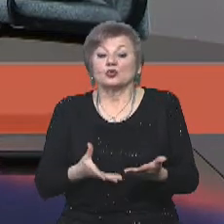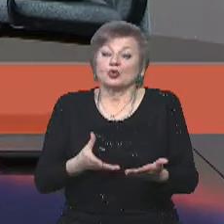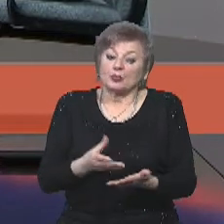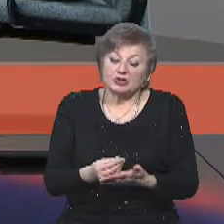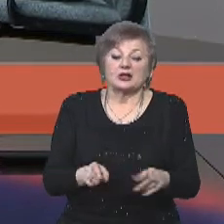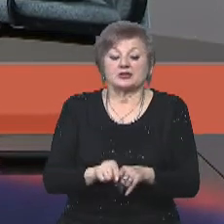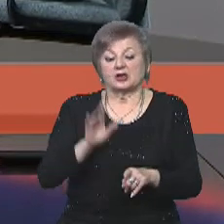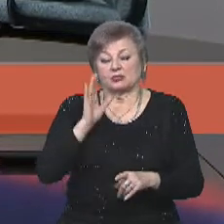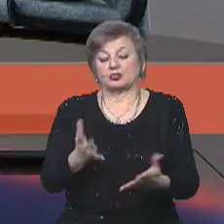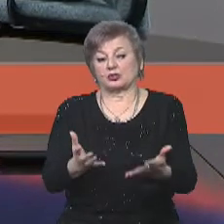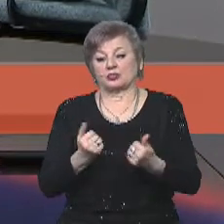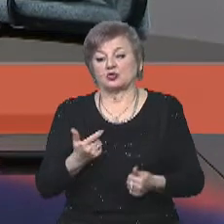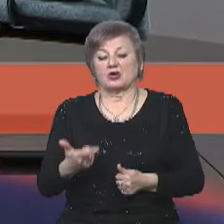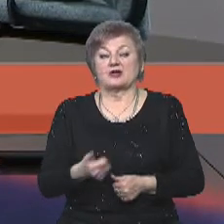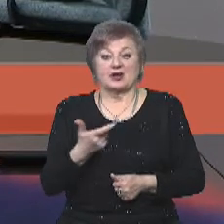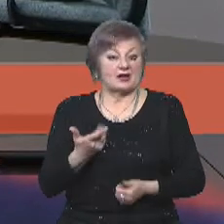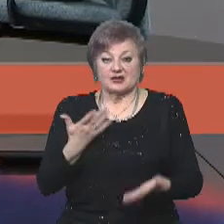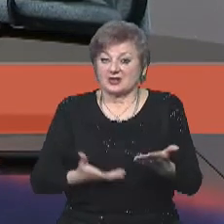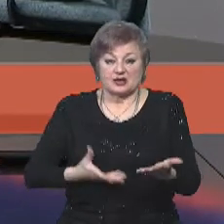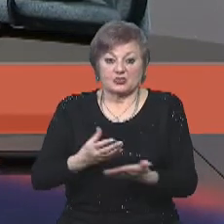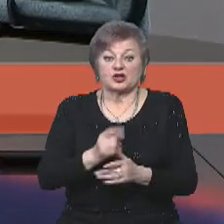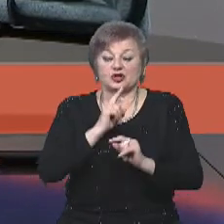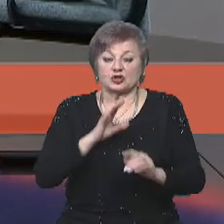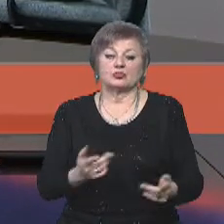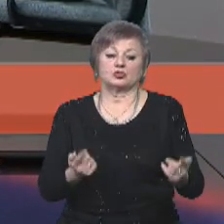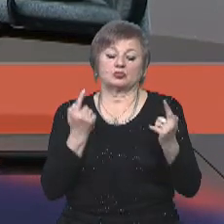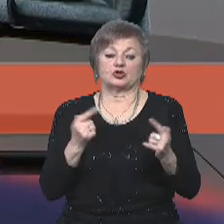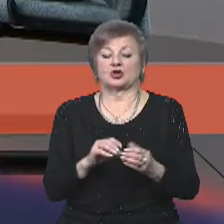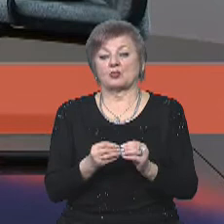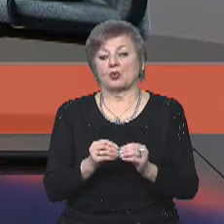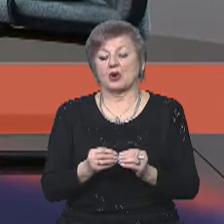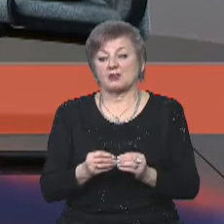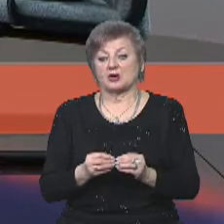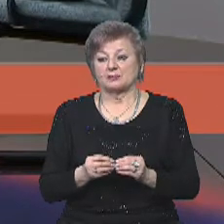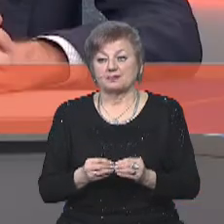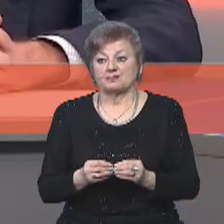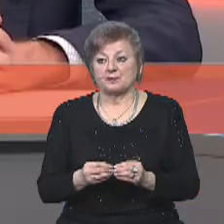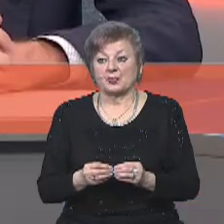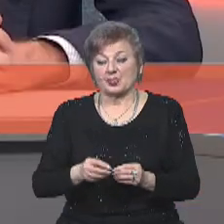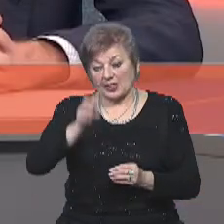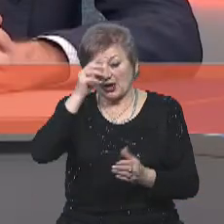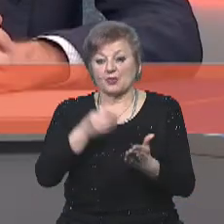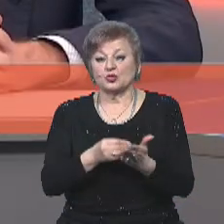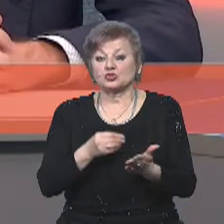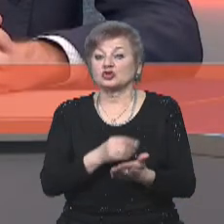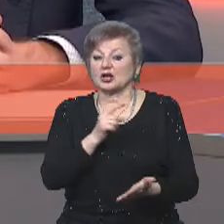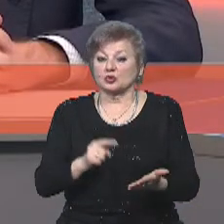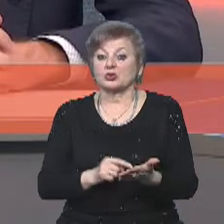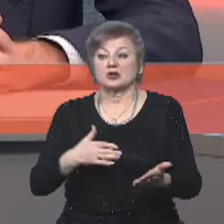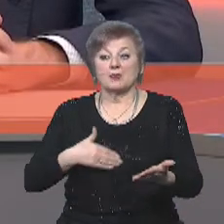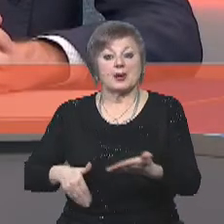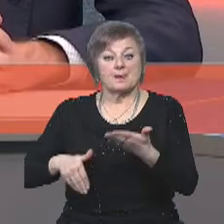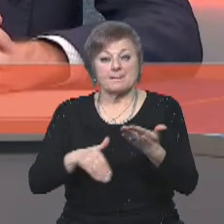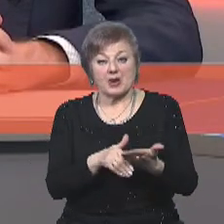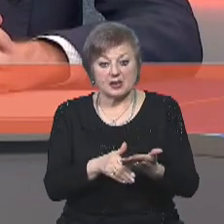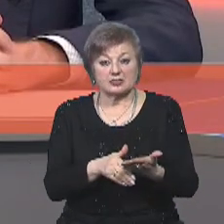будем получать номинации. Если оплата не пройдет, у нас будет большая проблема. Бюджетом города мы помогаем